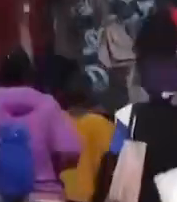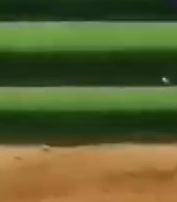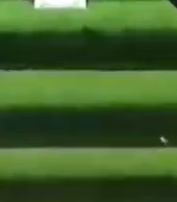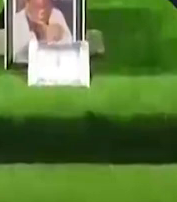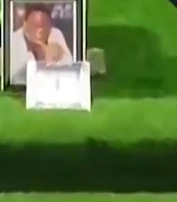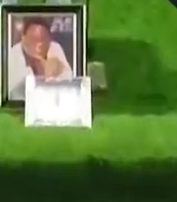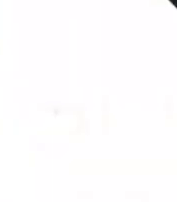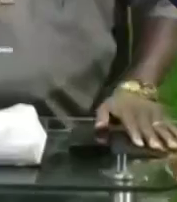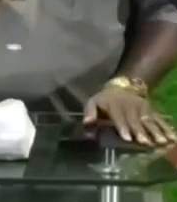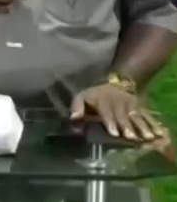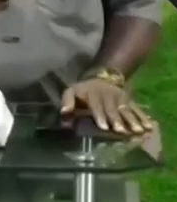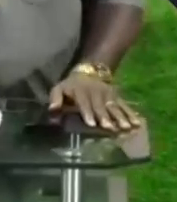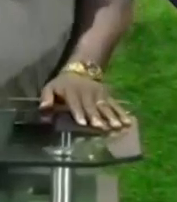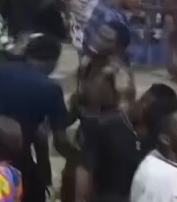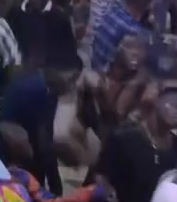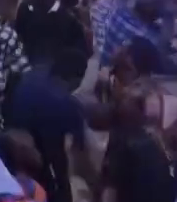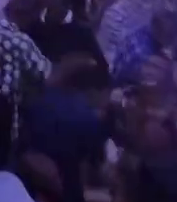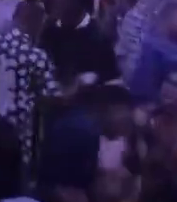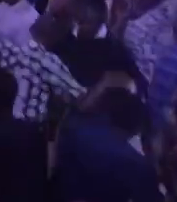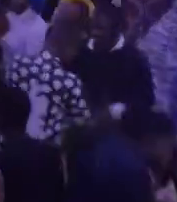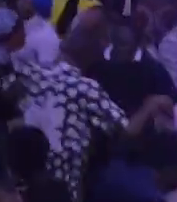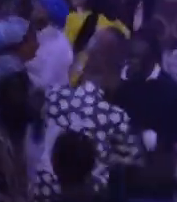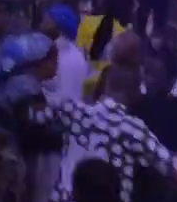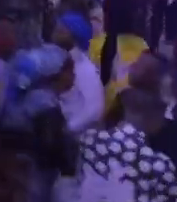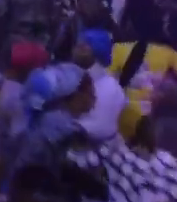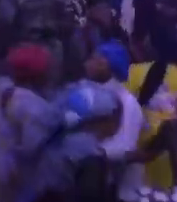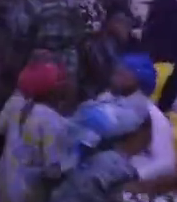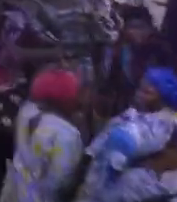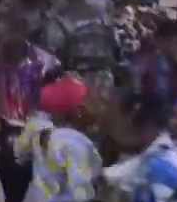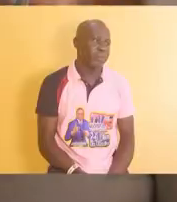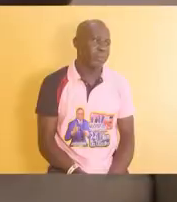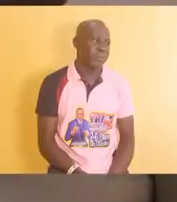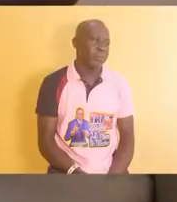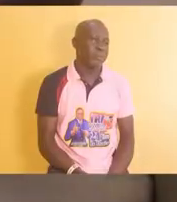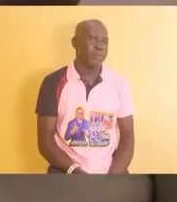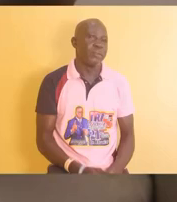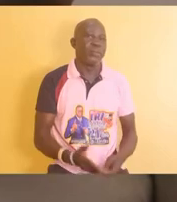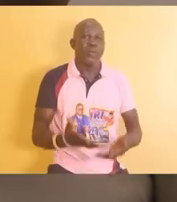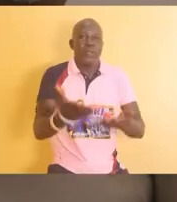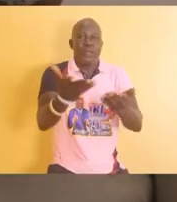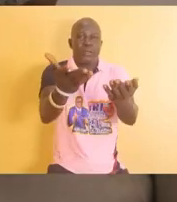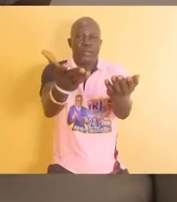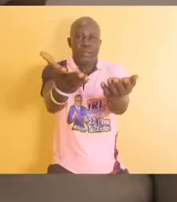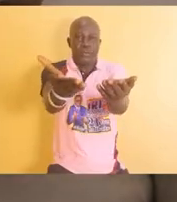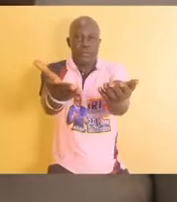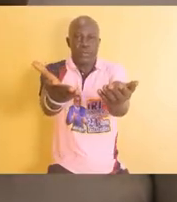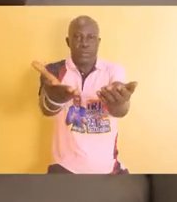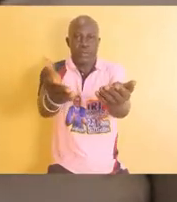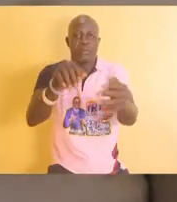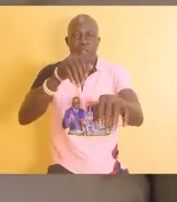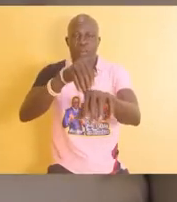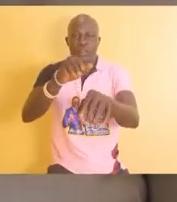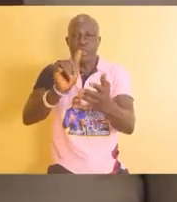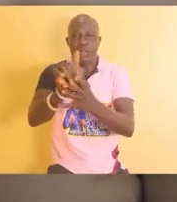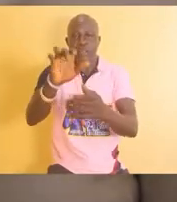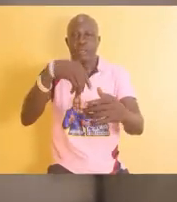òróró yan Babasebioba máa dá ọlọ́run àdúrà. Lórúkọ Jésù bàbá. Ẹ tẹ́wọ́síwájú sá. Spread your hands forward. Mo